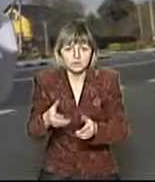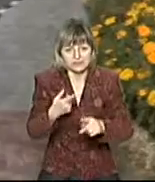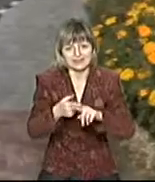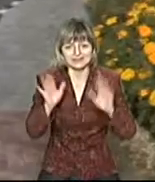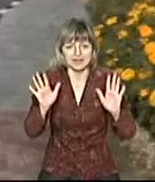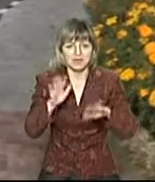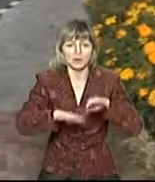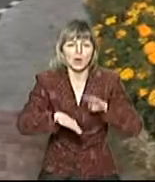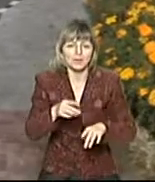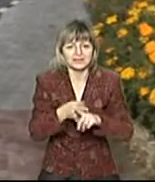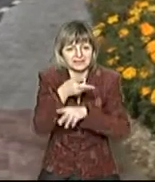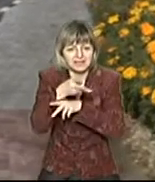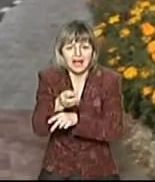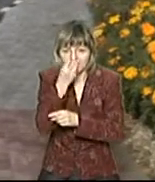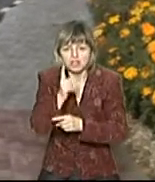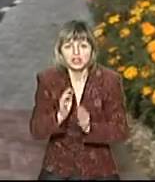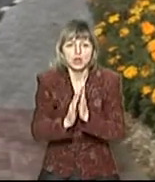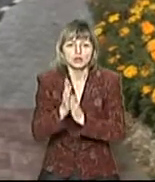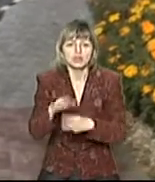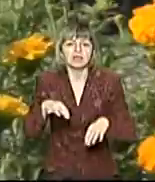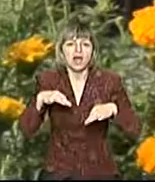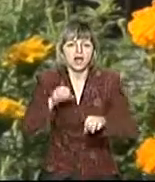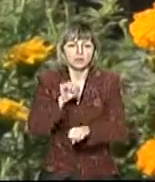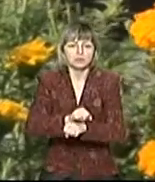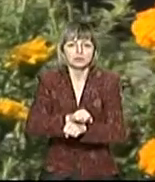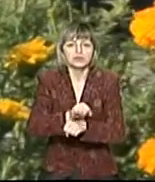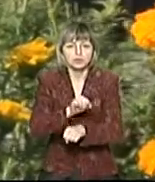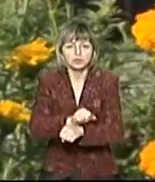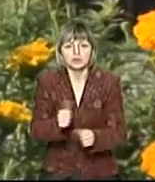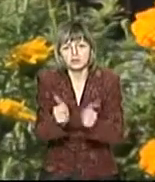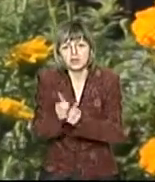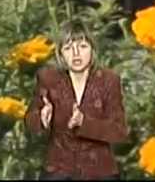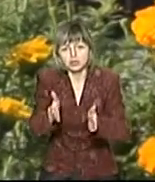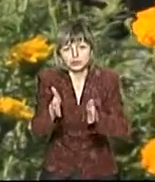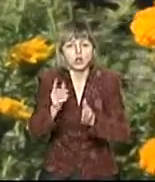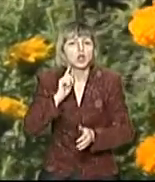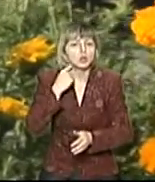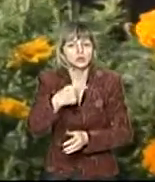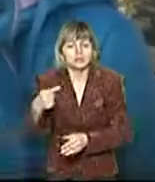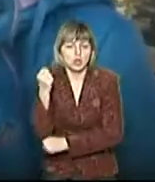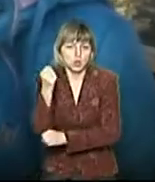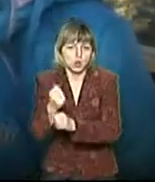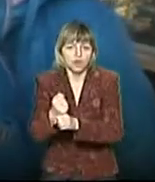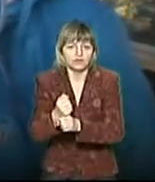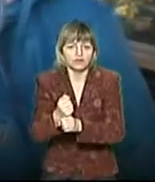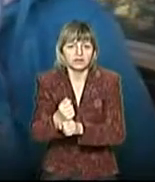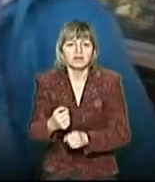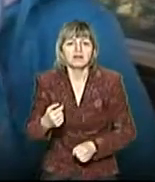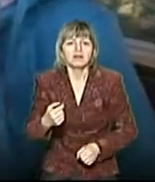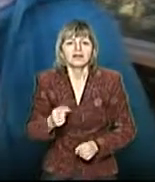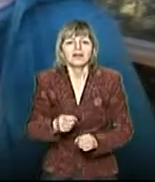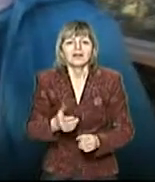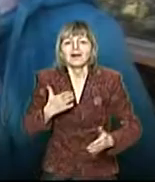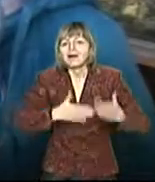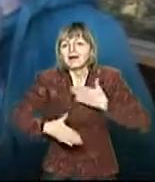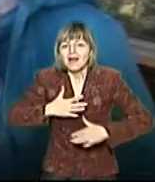руками. На цих кадрах квіти, що ростуть на автобусних зупинках і узбіччях доріг автошляху Луцьк-Коваль. Оживляє природу,